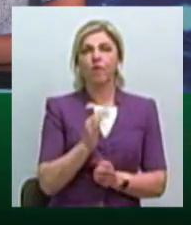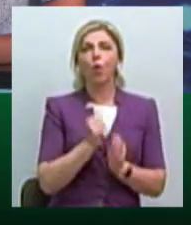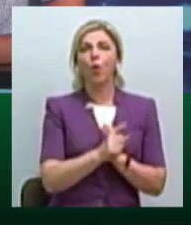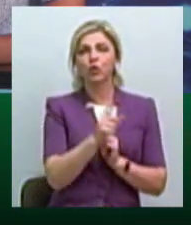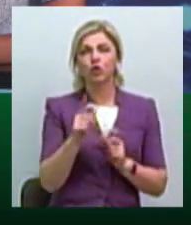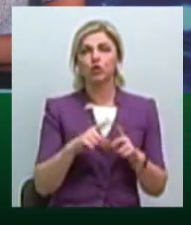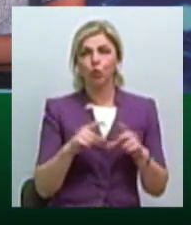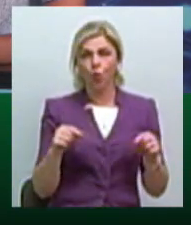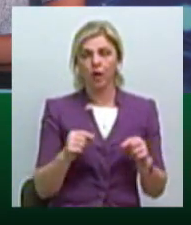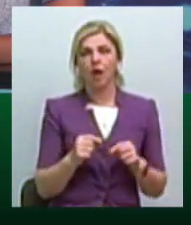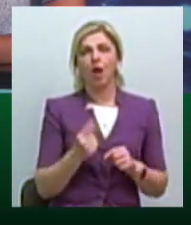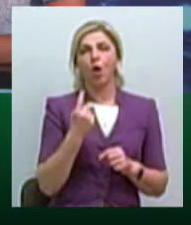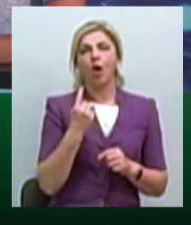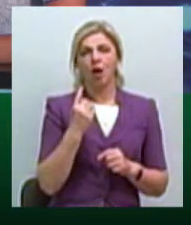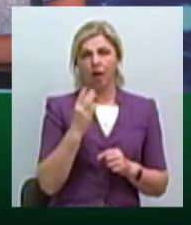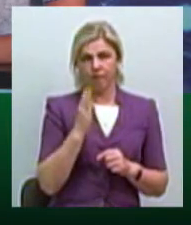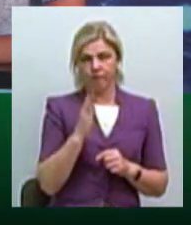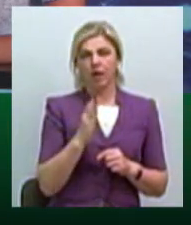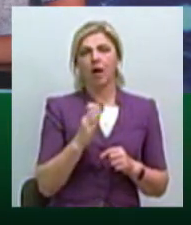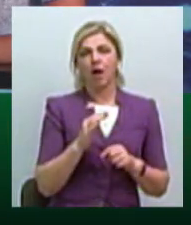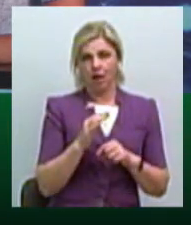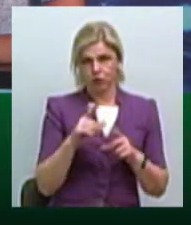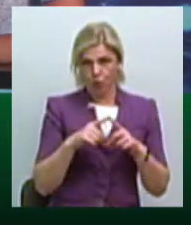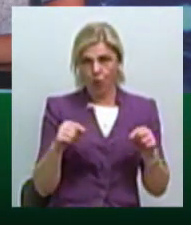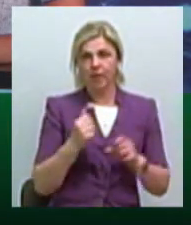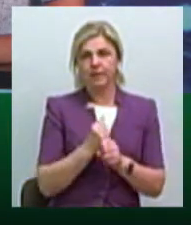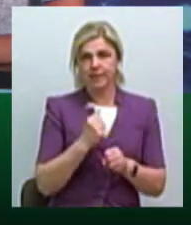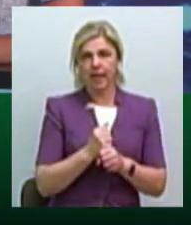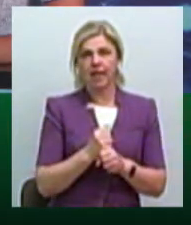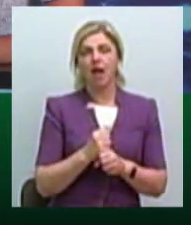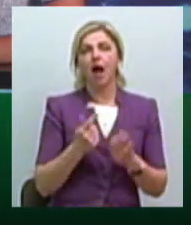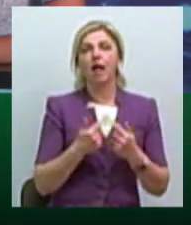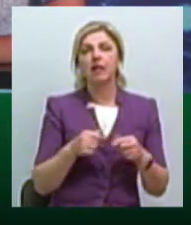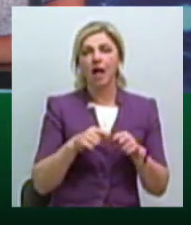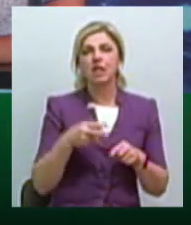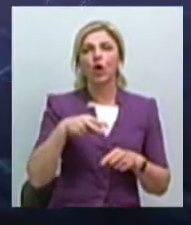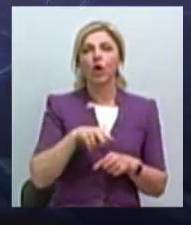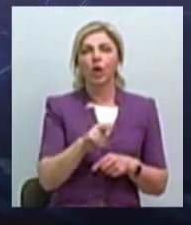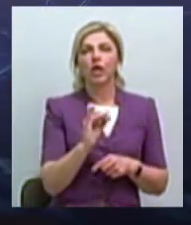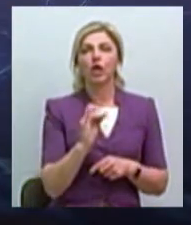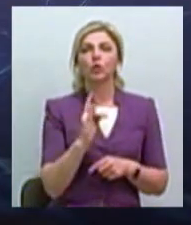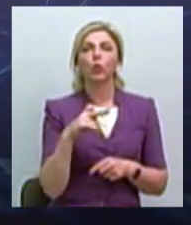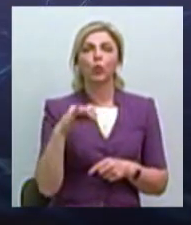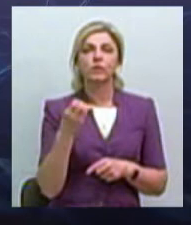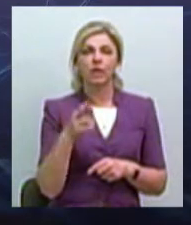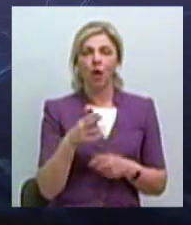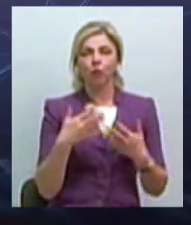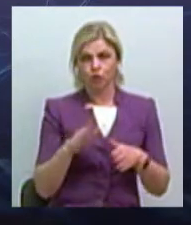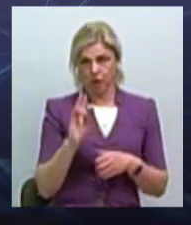клас. Тобто в опорних школах повинні бути інклюзивні класи. І є вже приклади по Миколаївській області, де ці класи